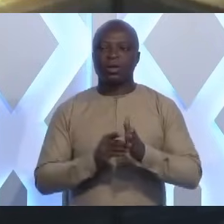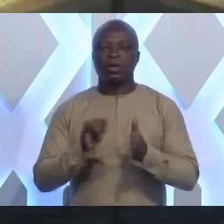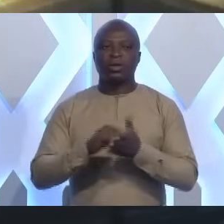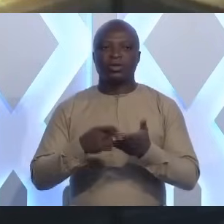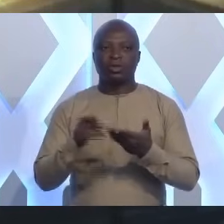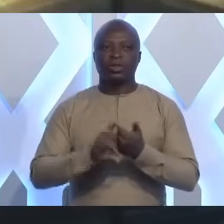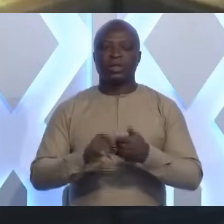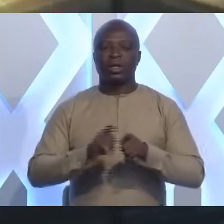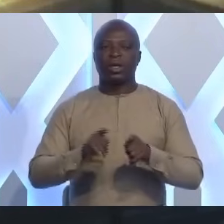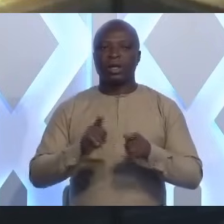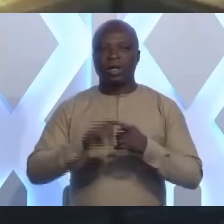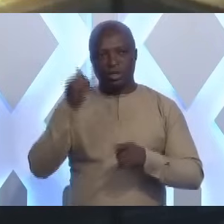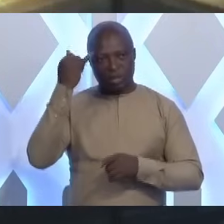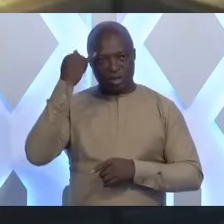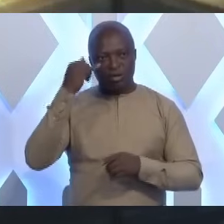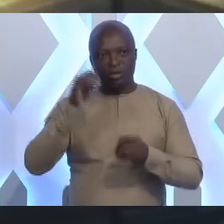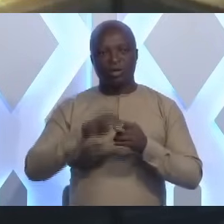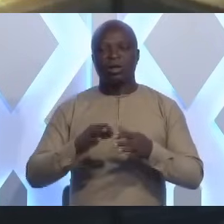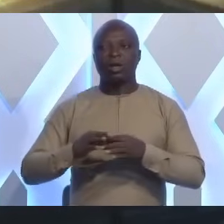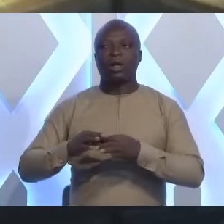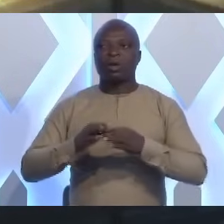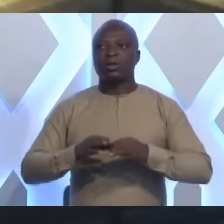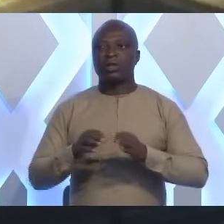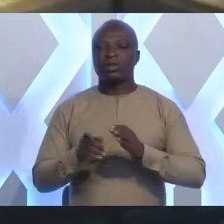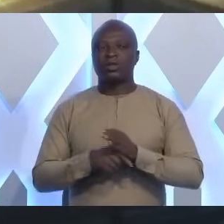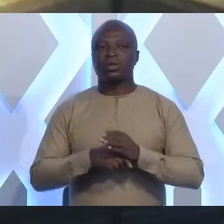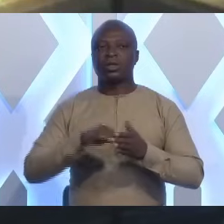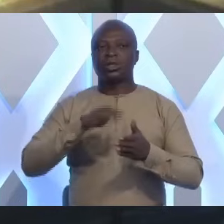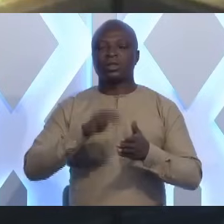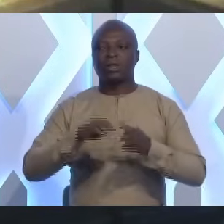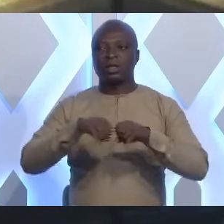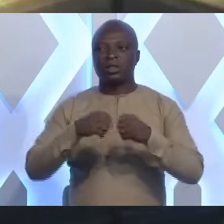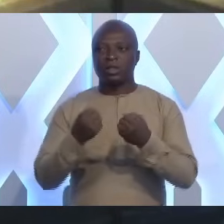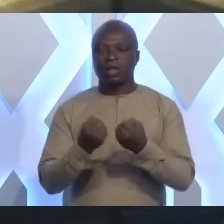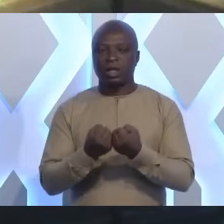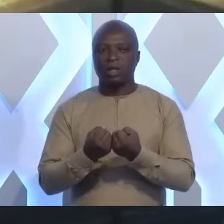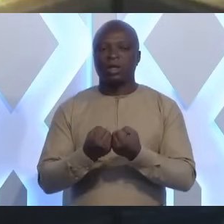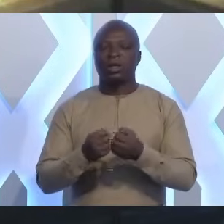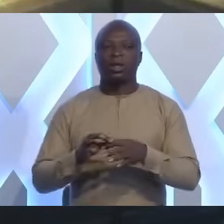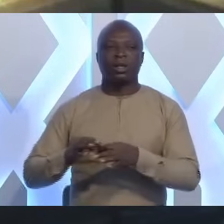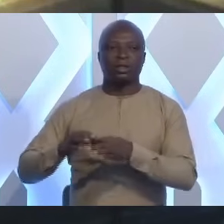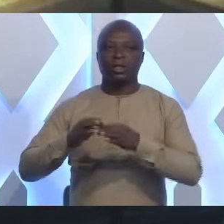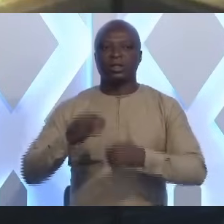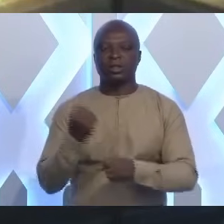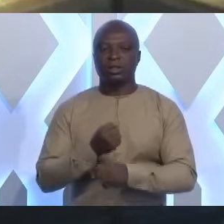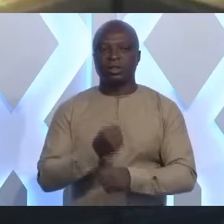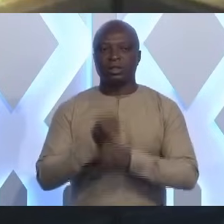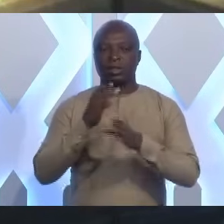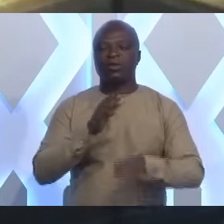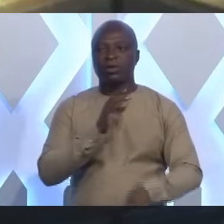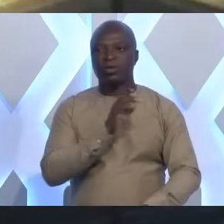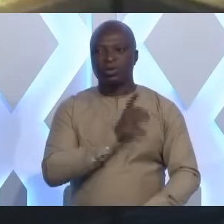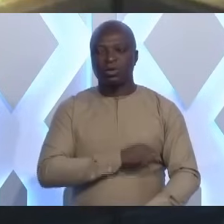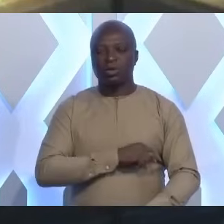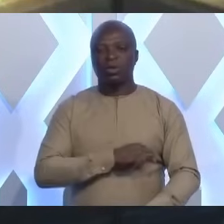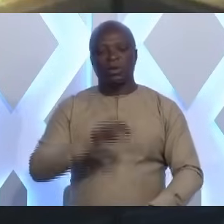est à l'initiative de la coordination des centrales syndicales et la synergie des travailleurs du Togo.